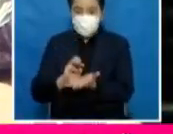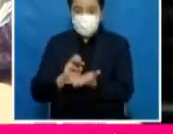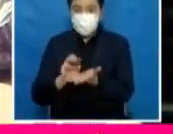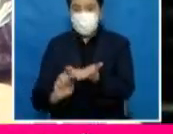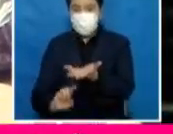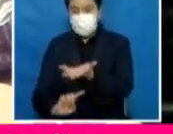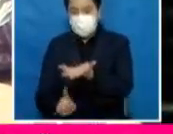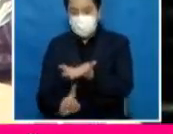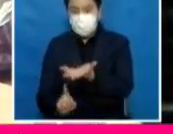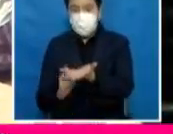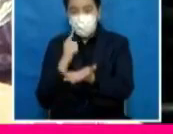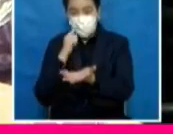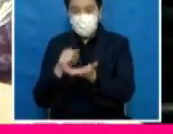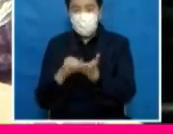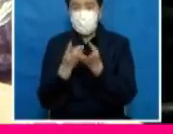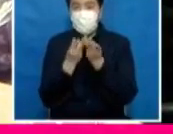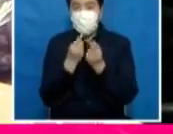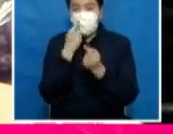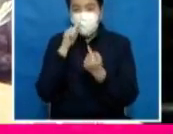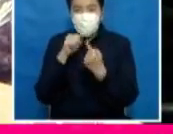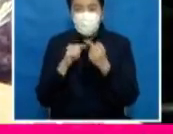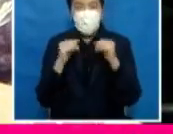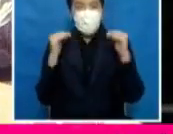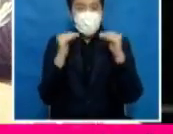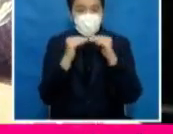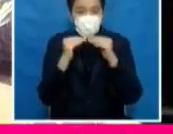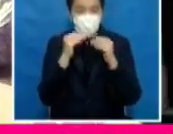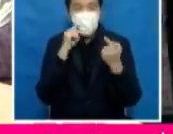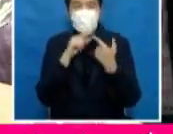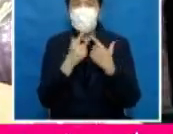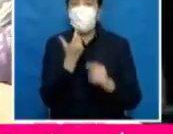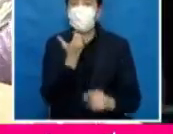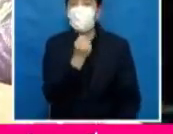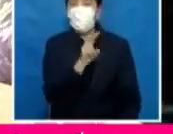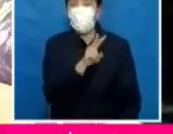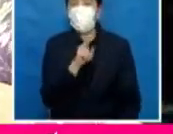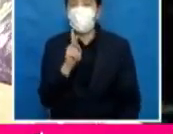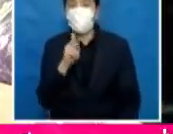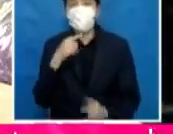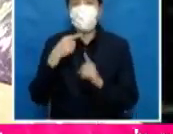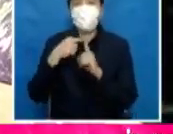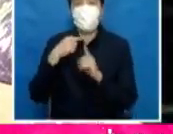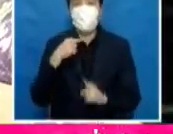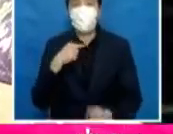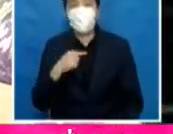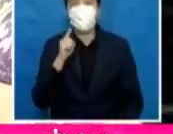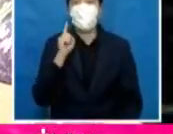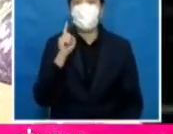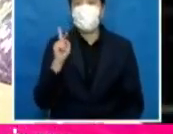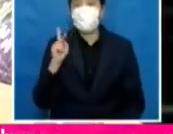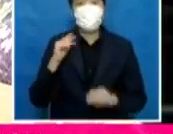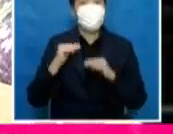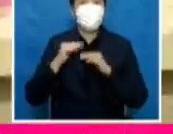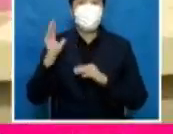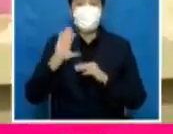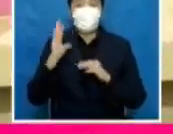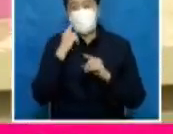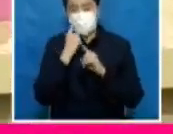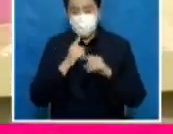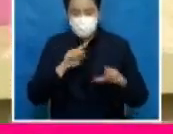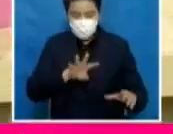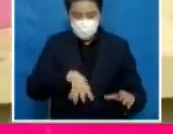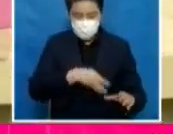ำหนักของลูกบอลหมายเลขที่สุ่มขึ้นมาจะต้องมีน้ำหนัก12กรัมหรือคลาดเคลื่อนบวกลบไม่เกิน1กรัมจากน้ำหนักที่แสดงหน้